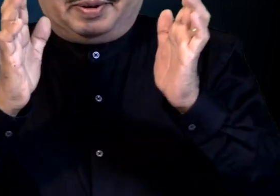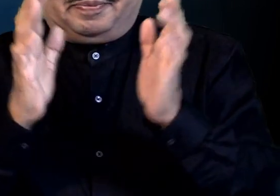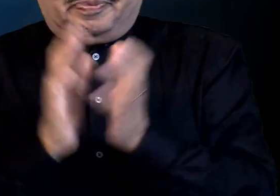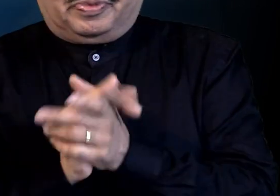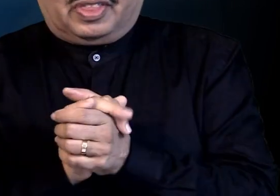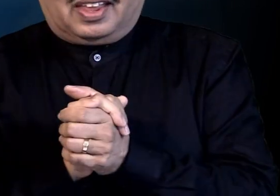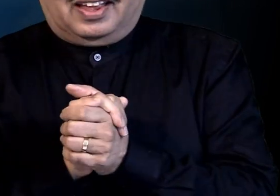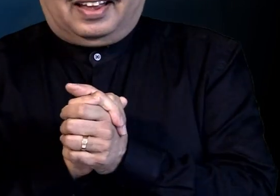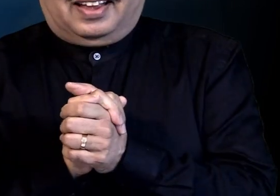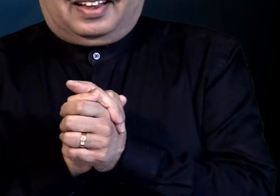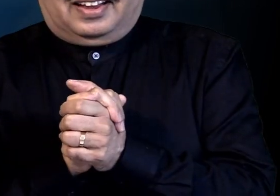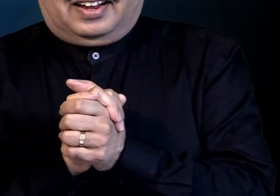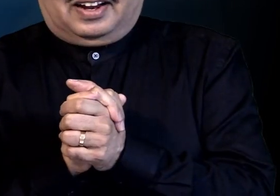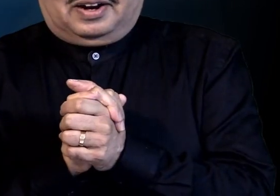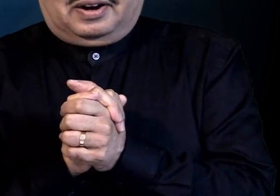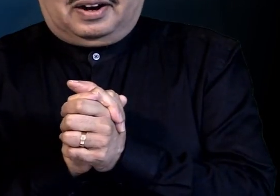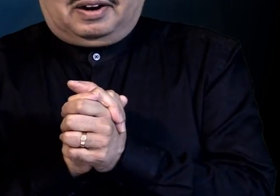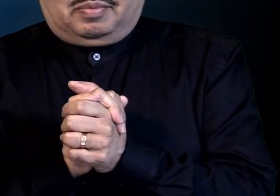സ്നേഹമുള്ളവരെയും